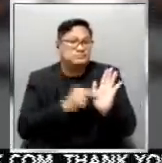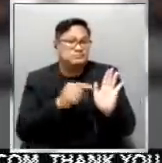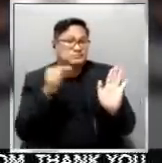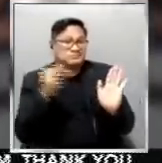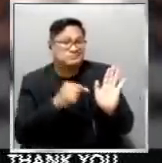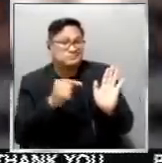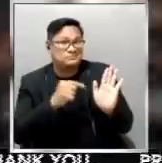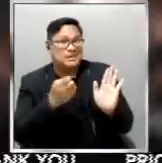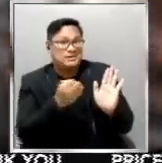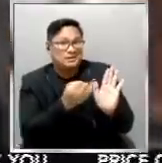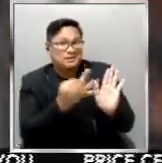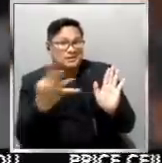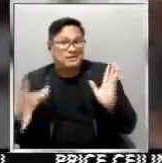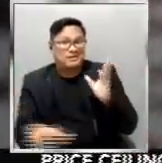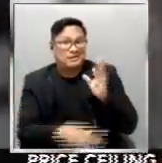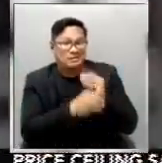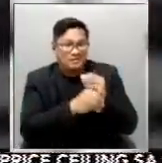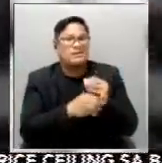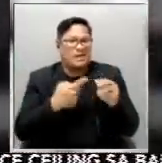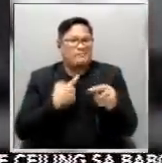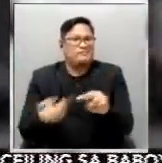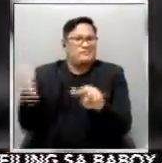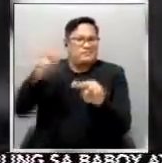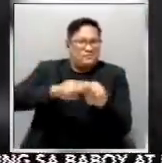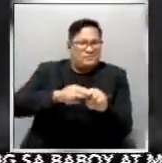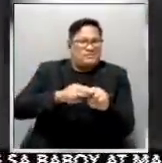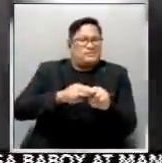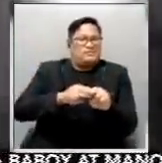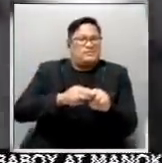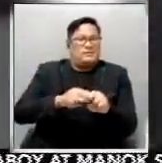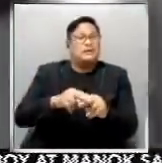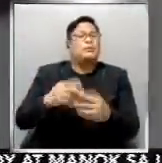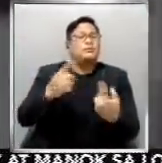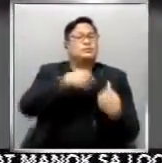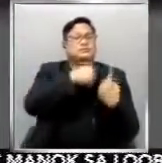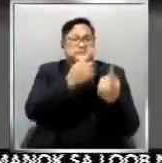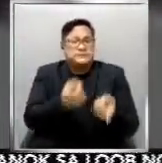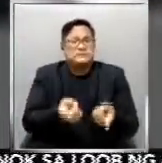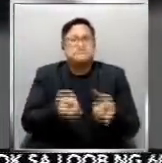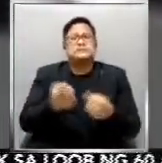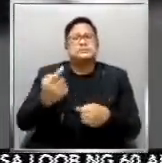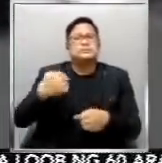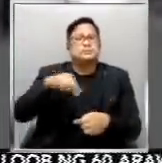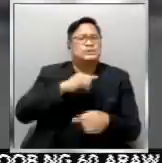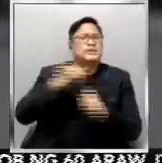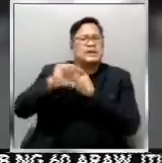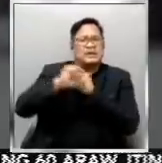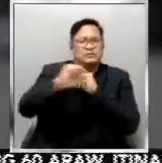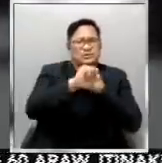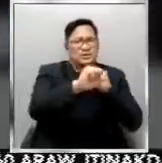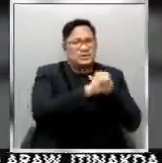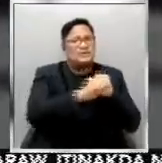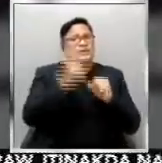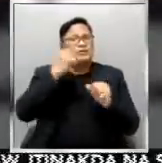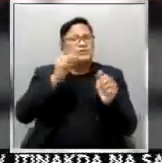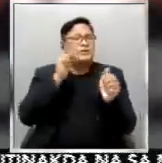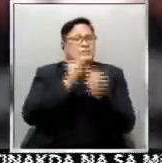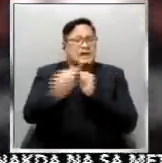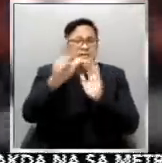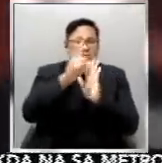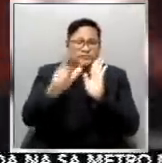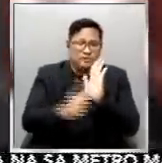has almost doubled since we first began advocating for the passage of this law back